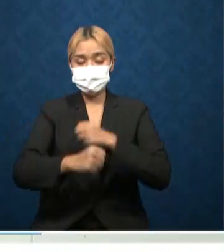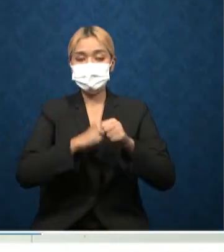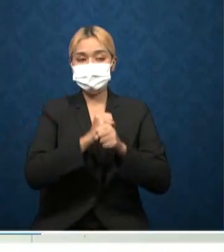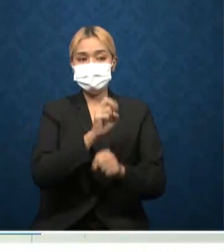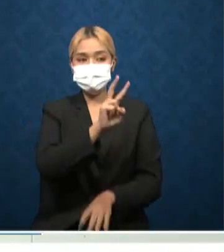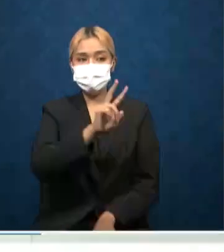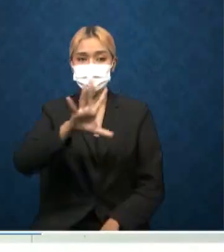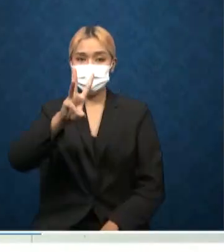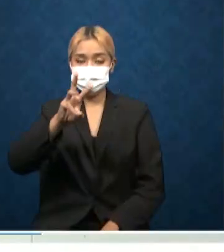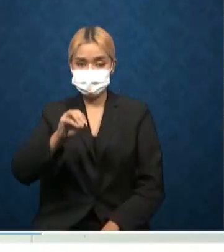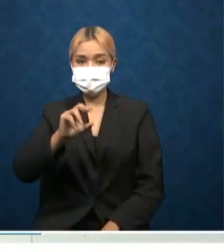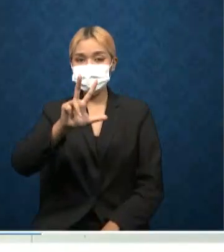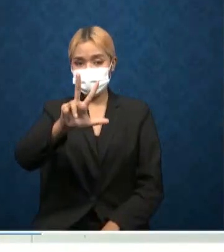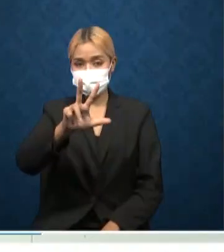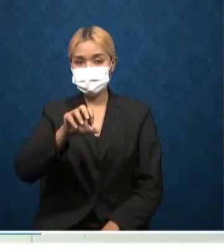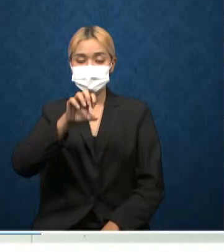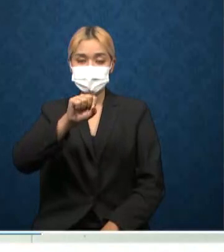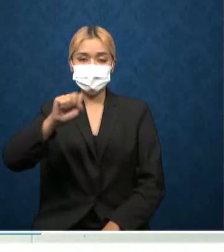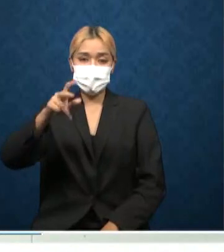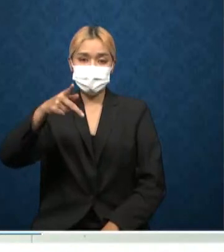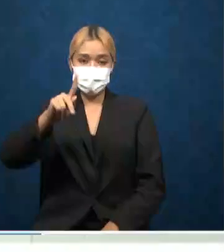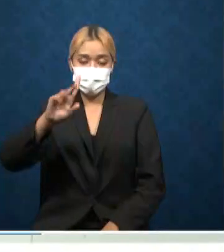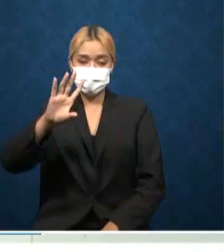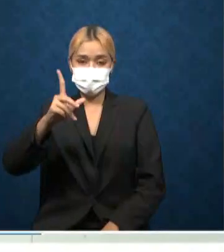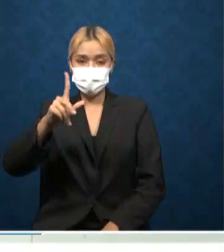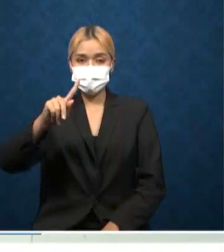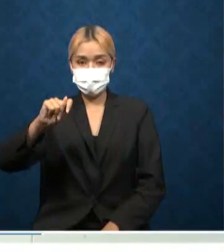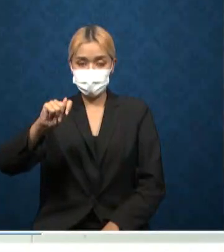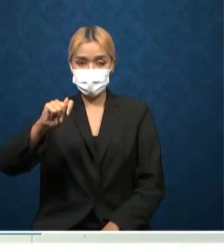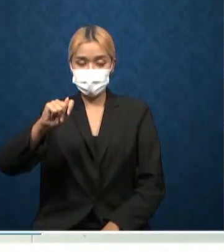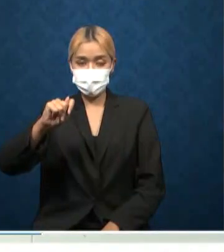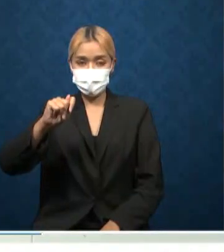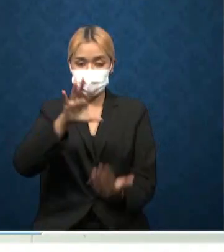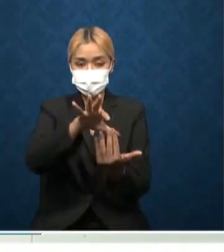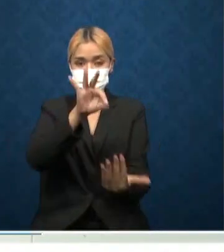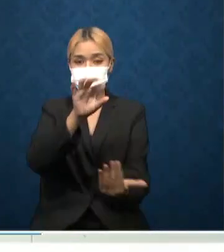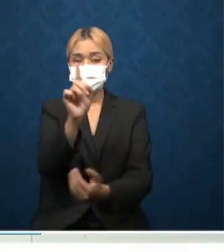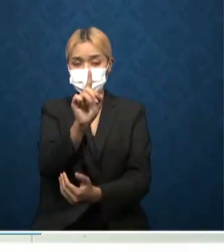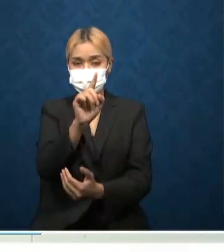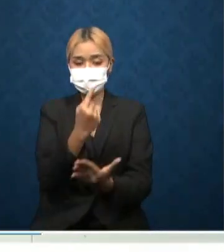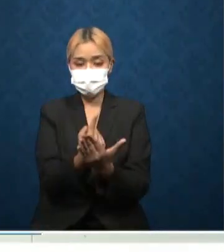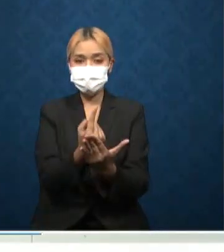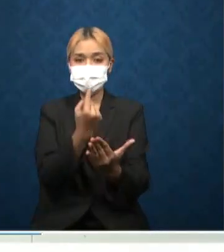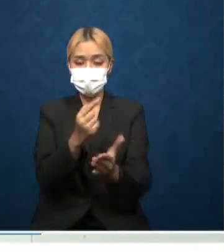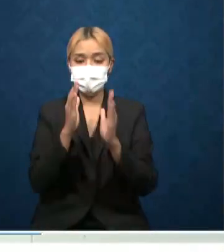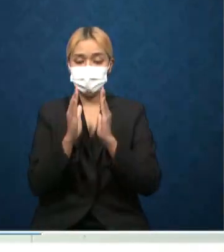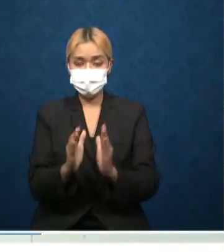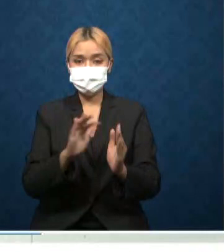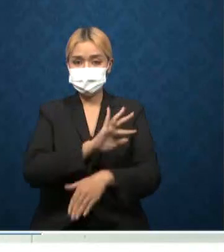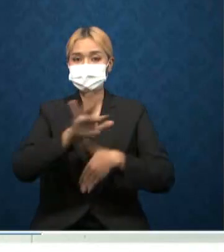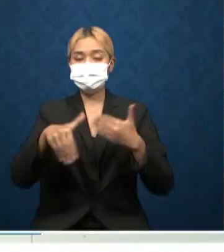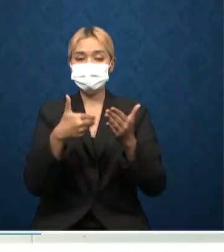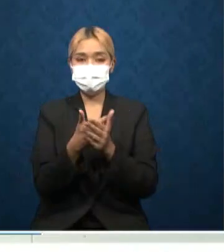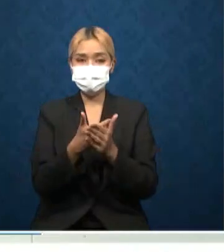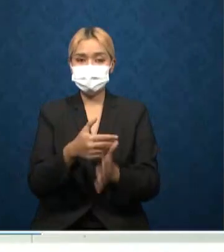2543มีสสปชได้รับการคัดเลือกเป็นส.ส.จำนวนทั้ง